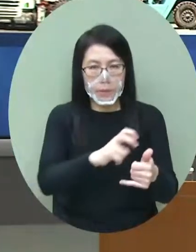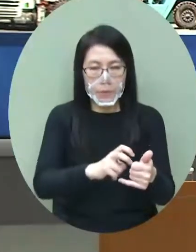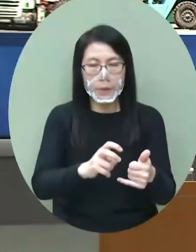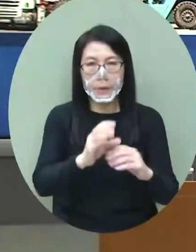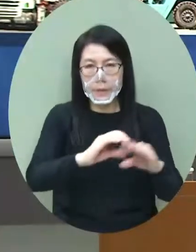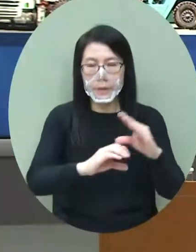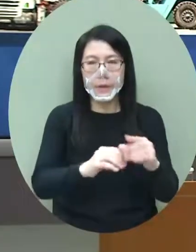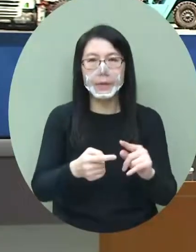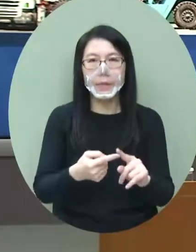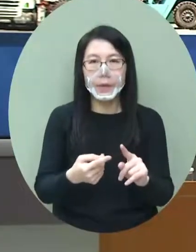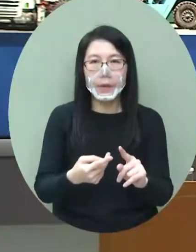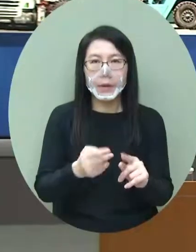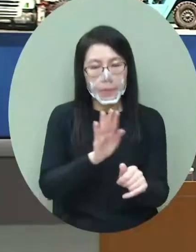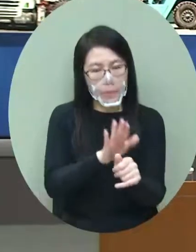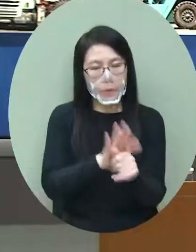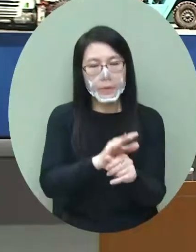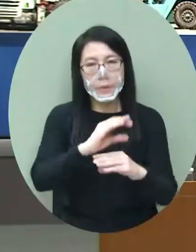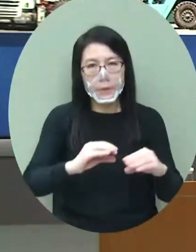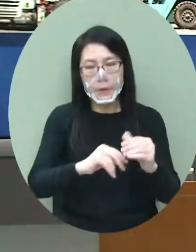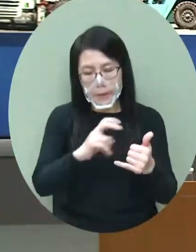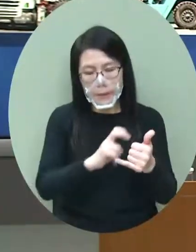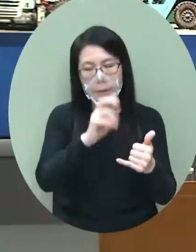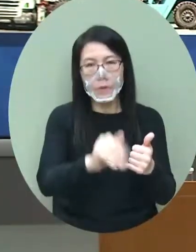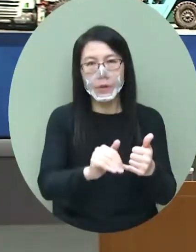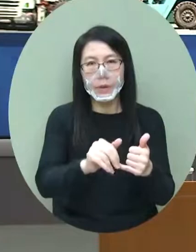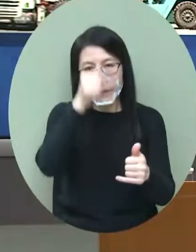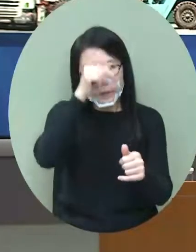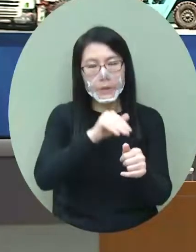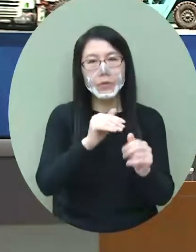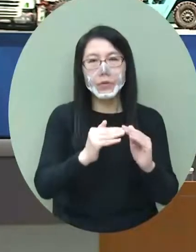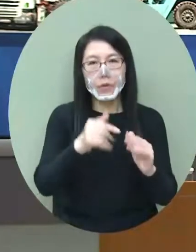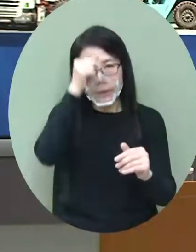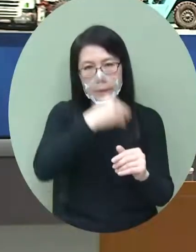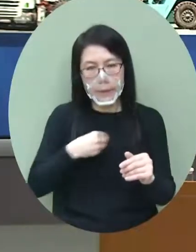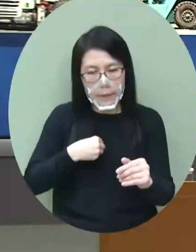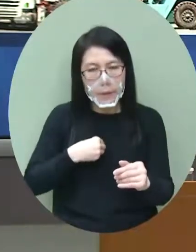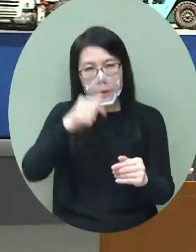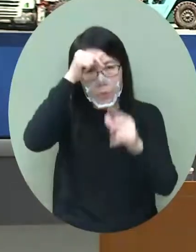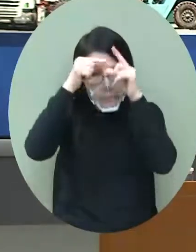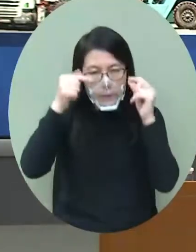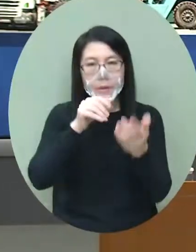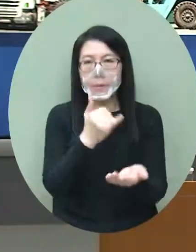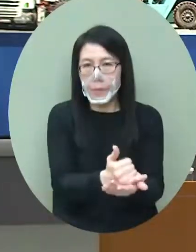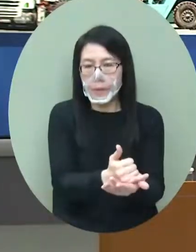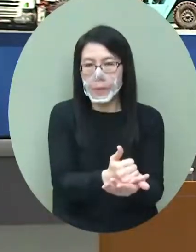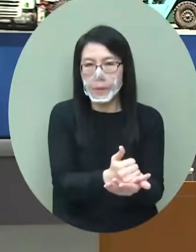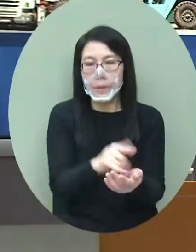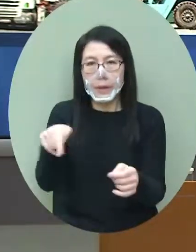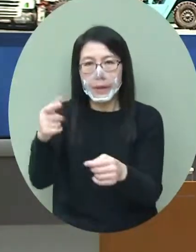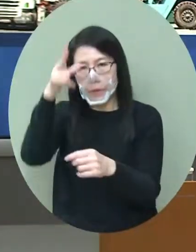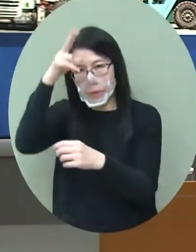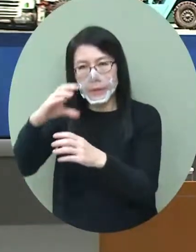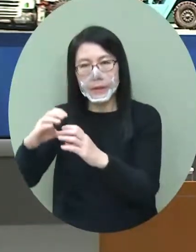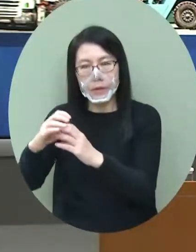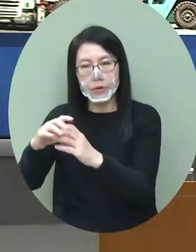设施，可以做治疗的用途，也有医管局的医生护士在负责。另外一个呢是